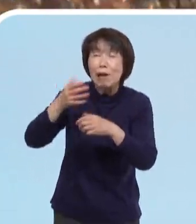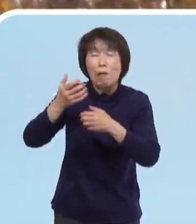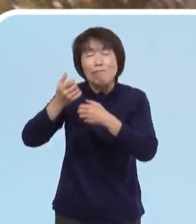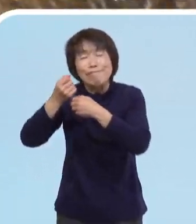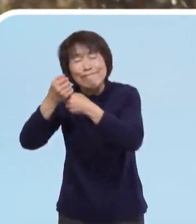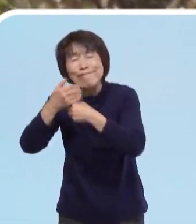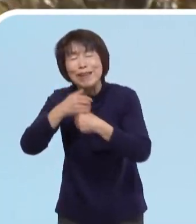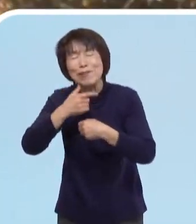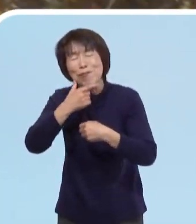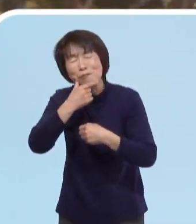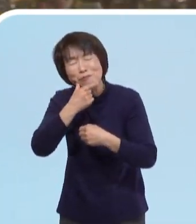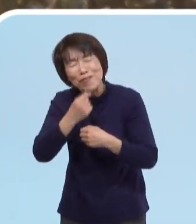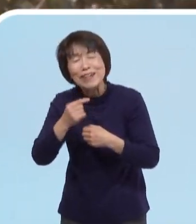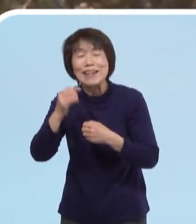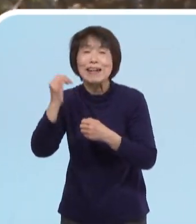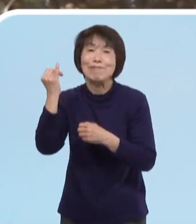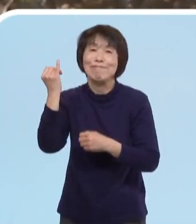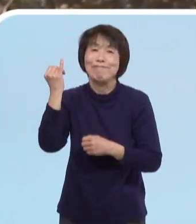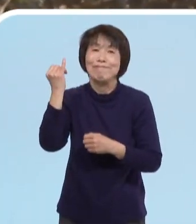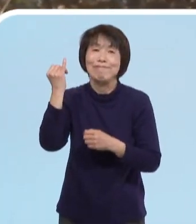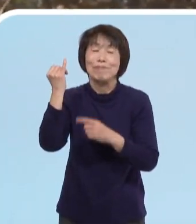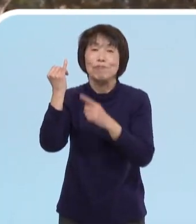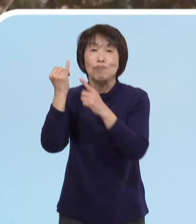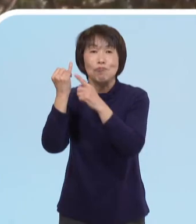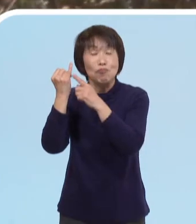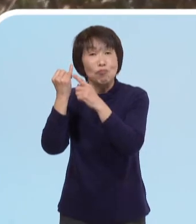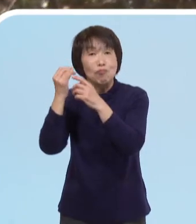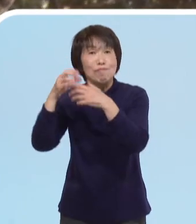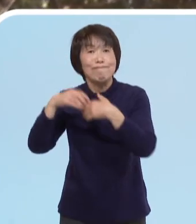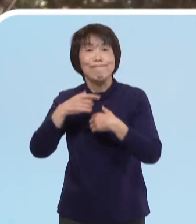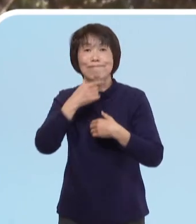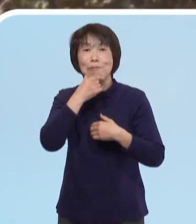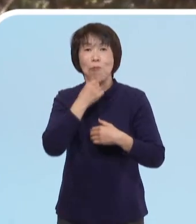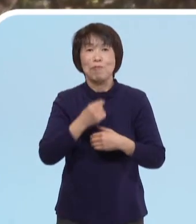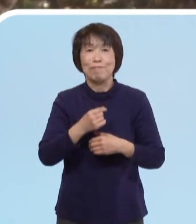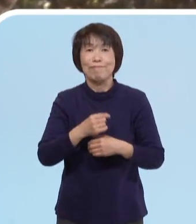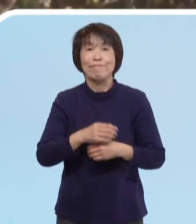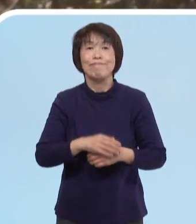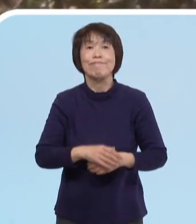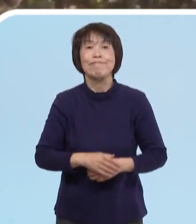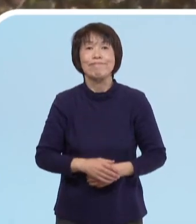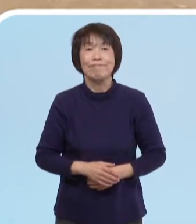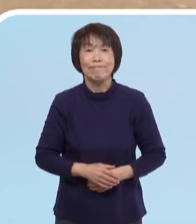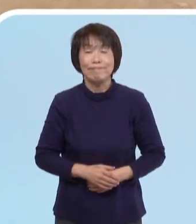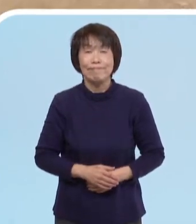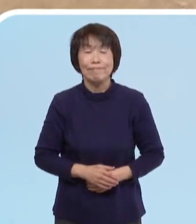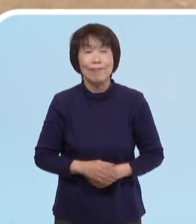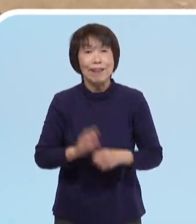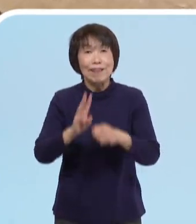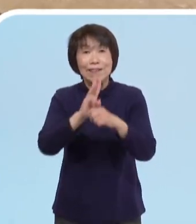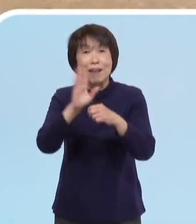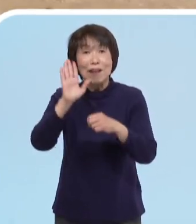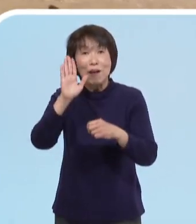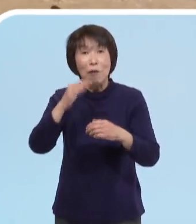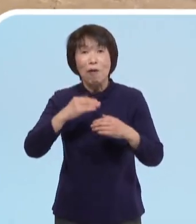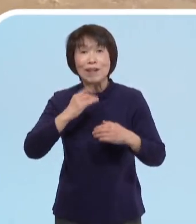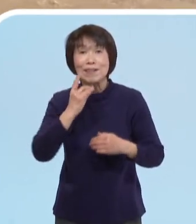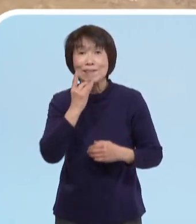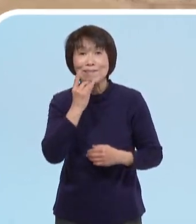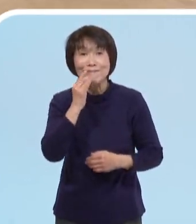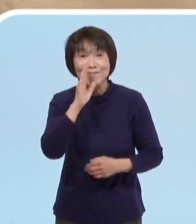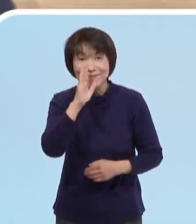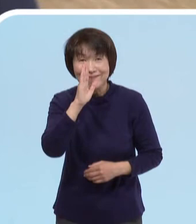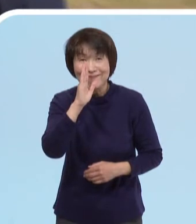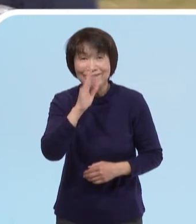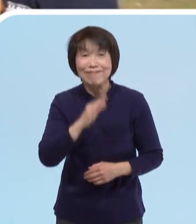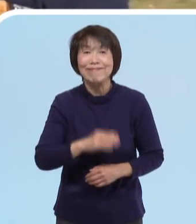りになって大好きな人っていう存在になってほしいところがやっぱりすごく大きいので、はい、3年後楽しみにしたいと思